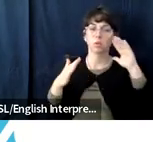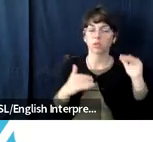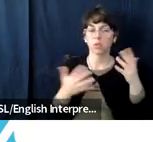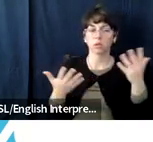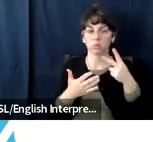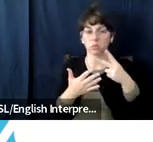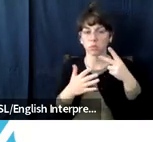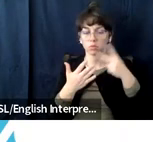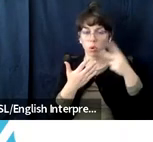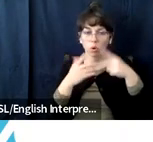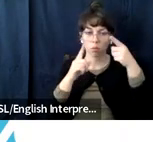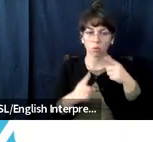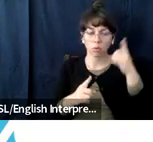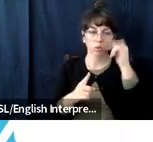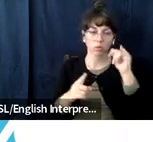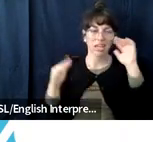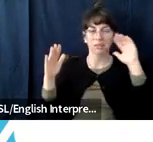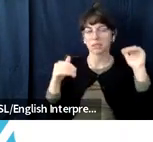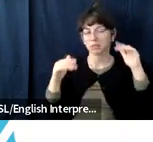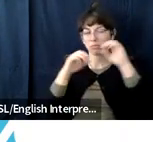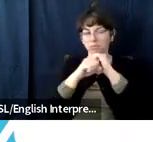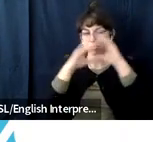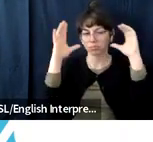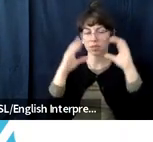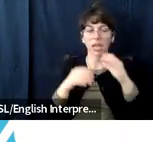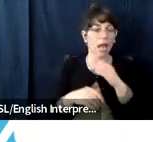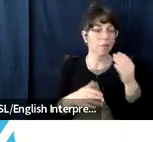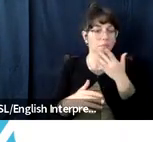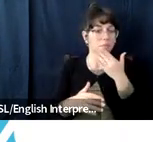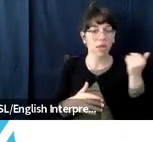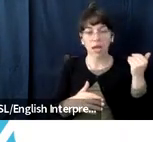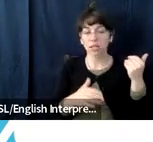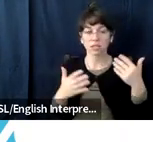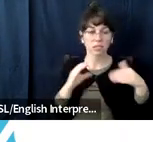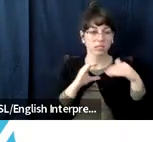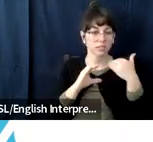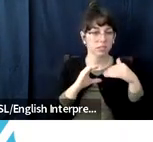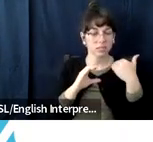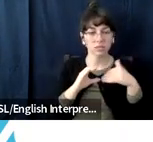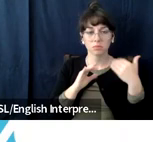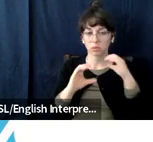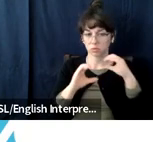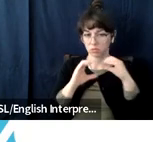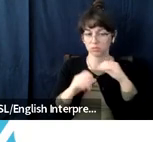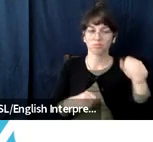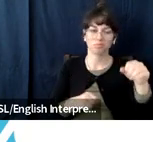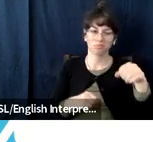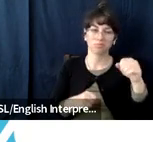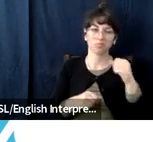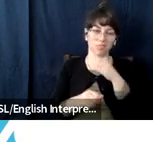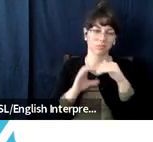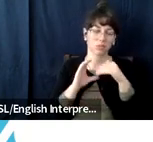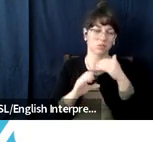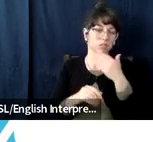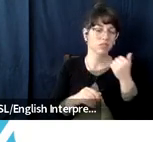that's kind of the best ways email is the best way to reach me right now. We're working on a referral form, but for right now, this is